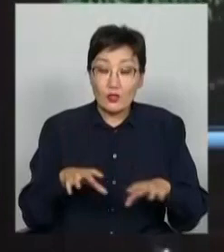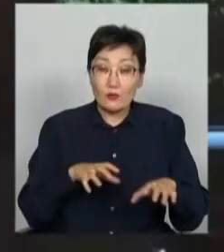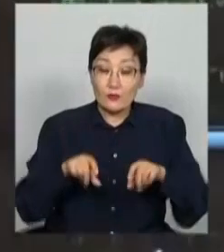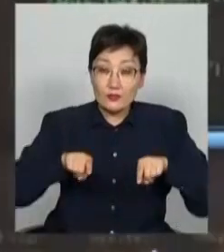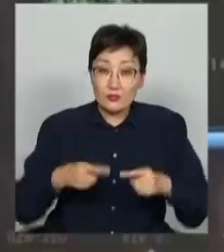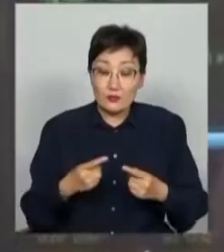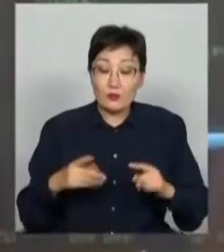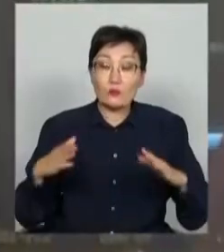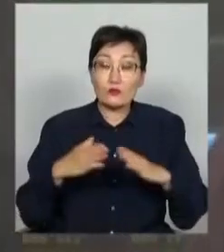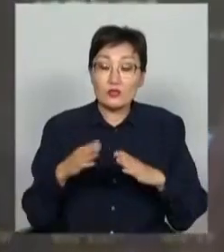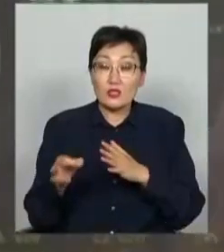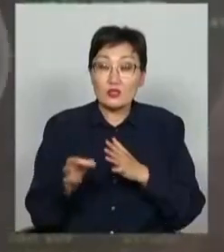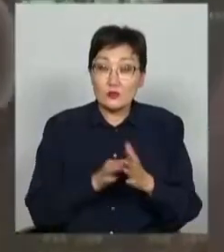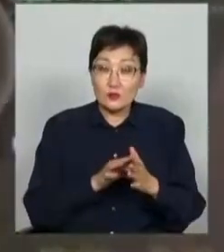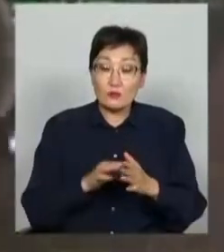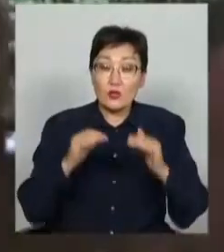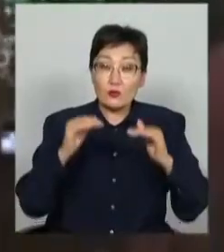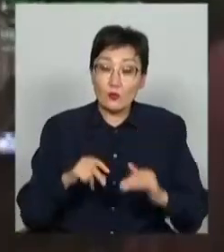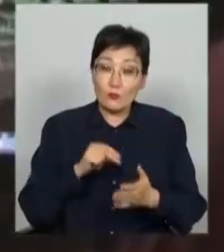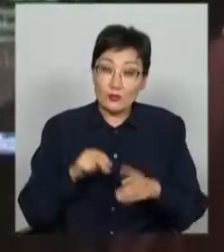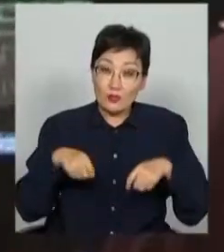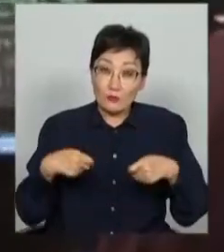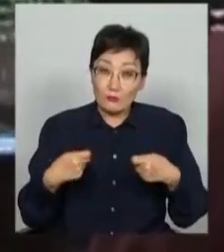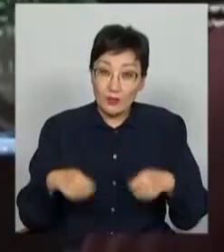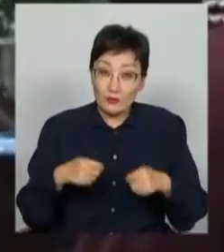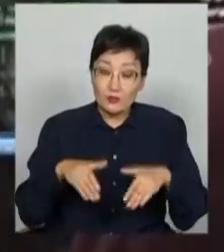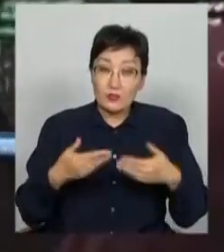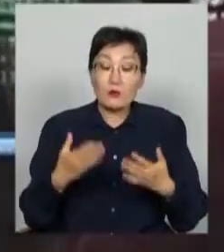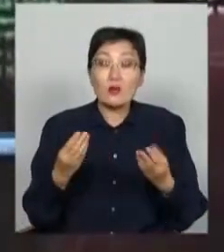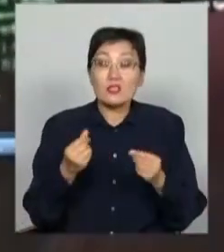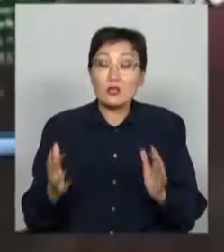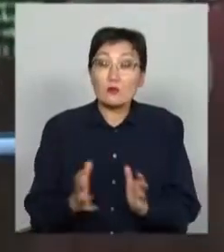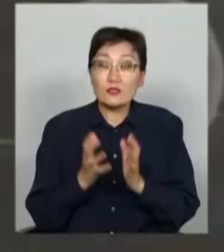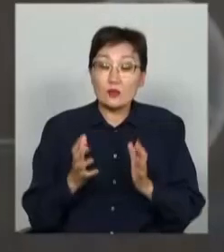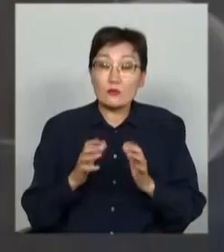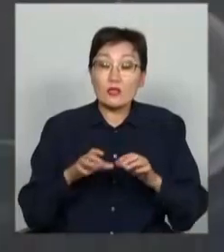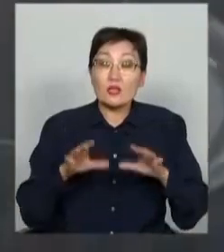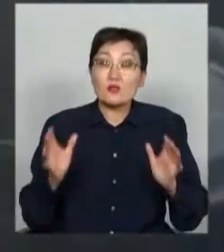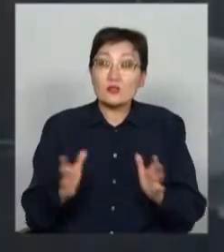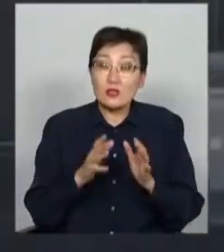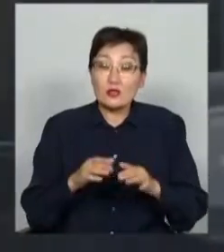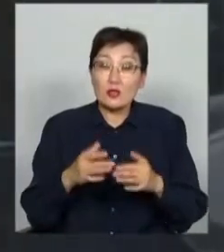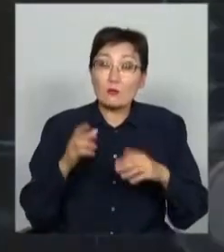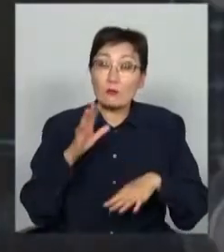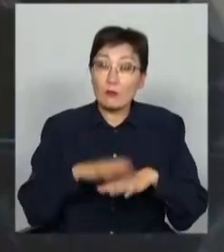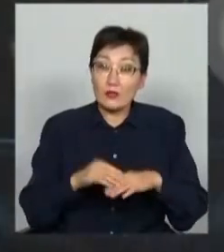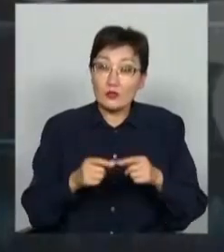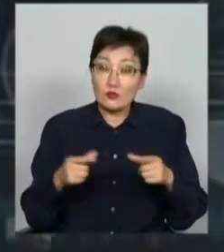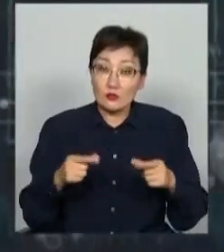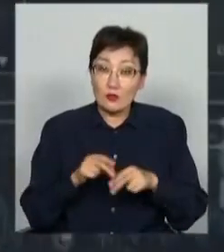үшін жылжымайтын мүлікті шұғыл түрде төмен бағамен сатуды ұсынады, ал ақшаны сақтау үшін сақтандыру шотына аударуға кеңес береді.